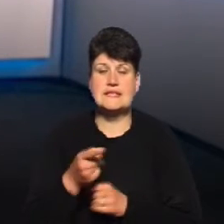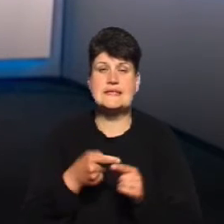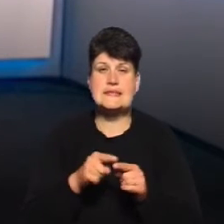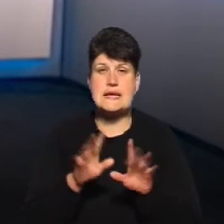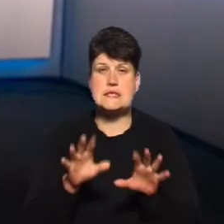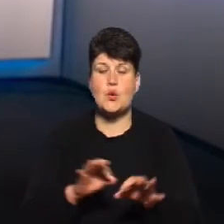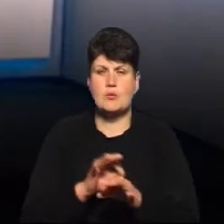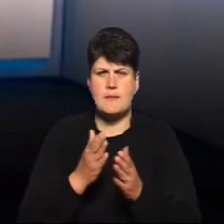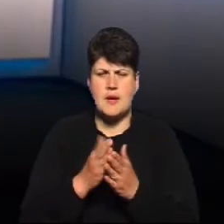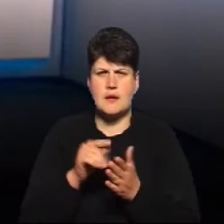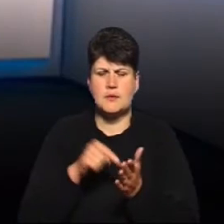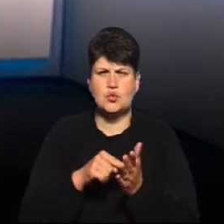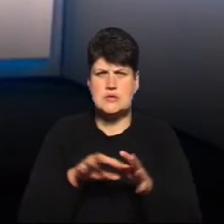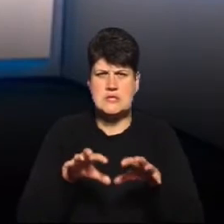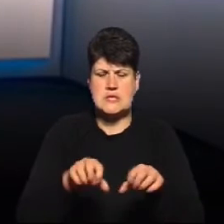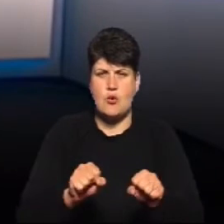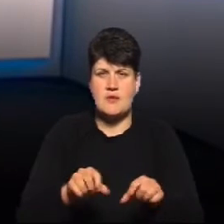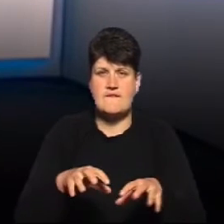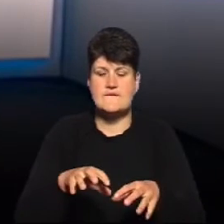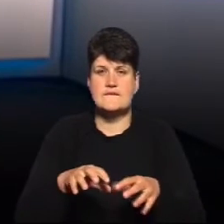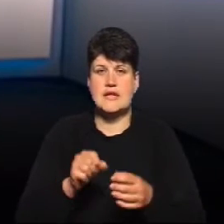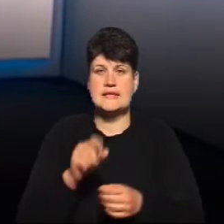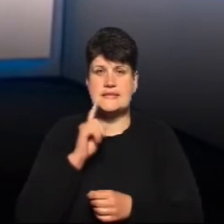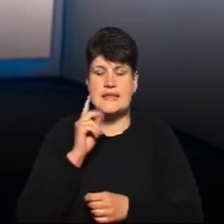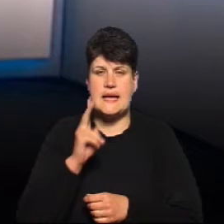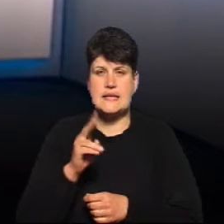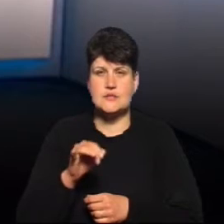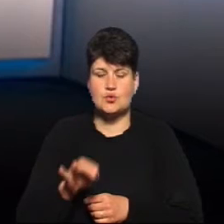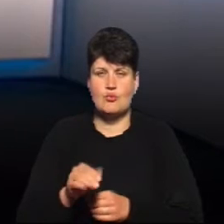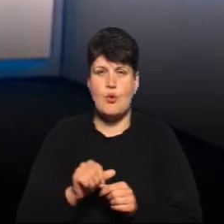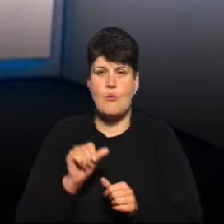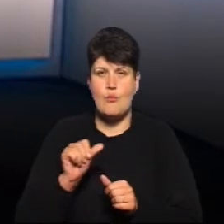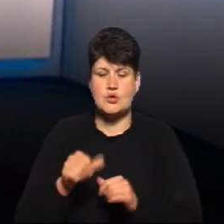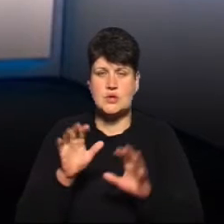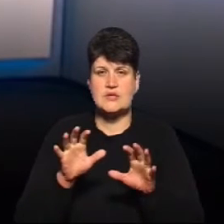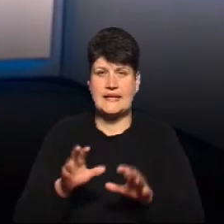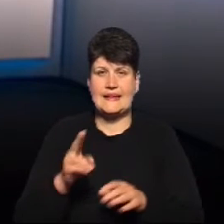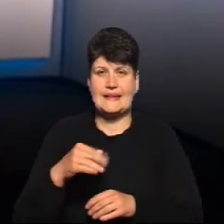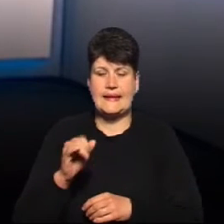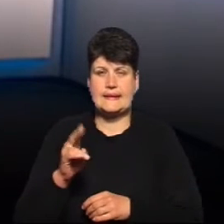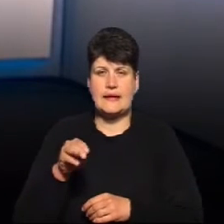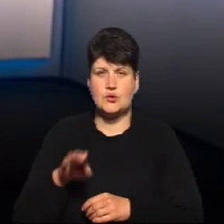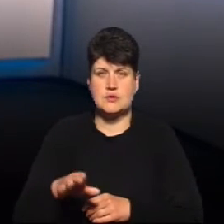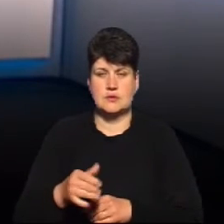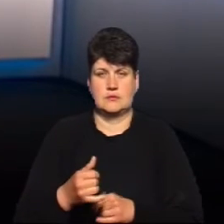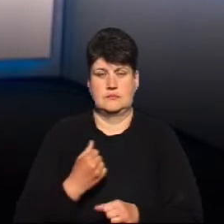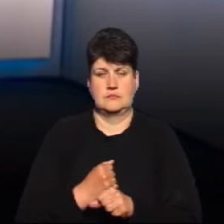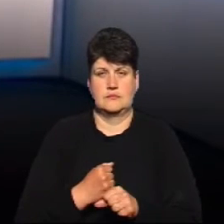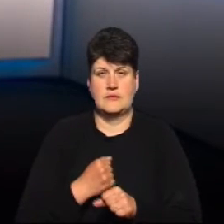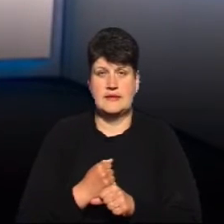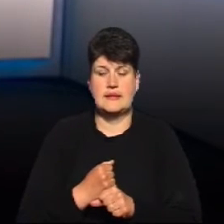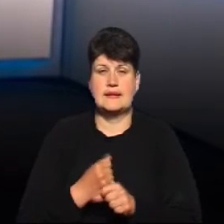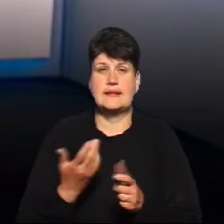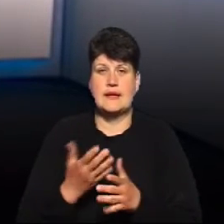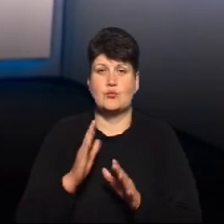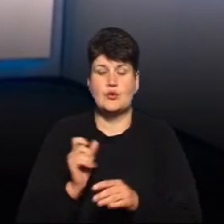меті захоплення влади шляхом присвоєння Зеленському позаконституційних диктаторських повноважень, де у позасудовий спосіб будуть